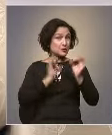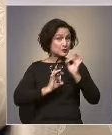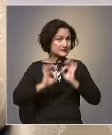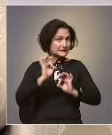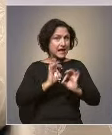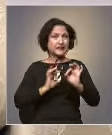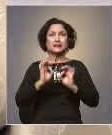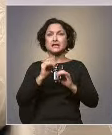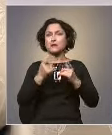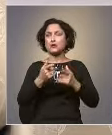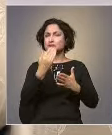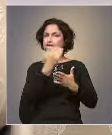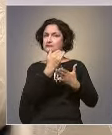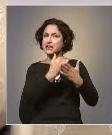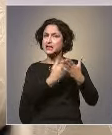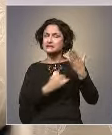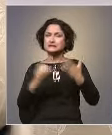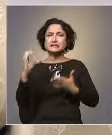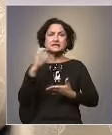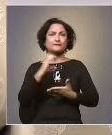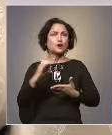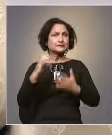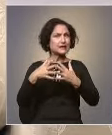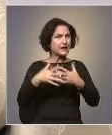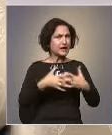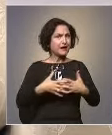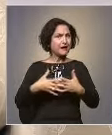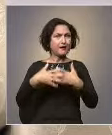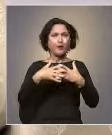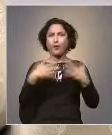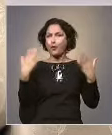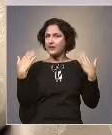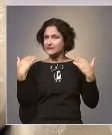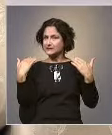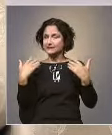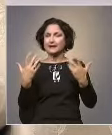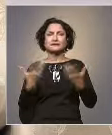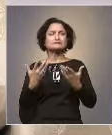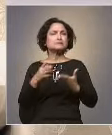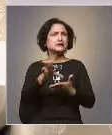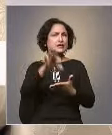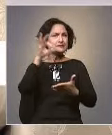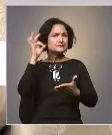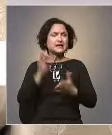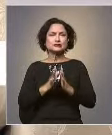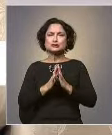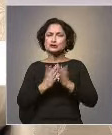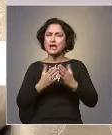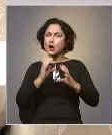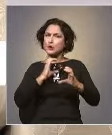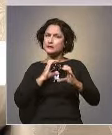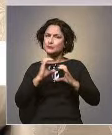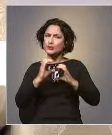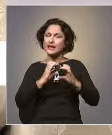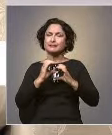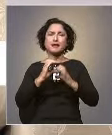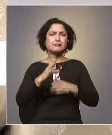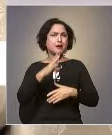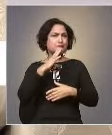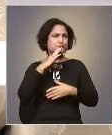според класацията на Станфордския университет. Наскоро професор Кръстанов беше избран за член-кореспондент на Българската академия